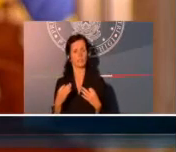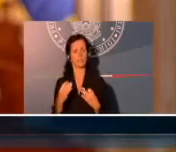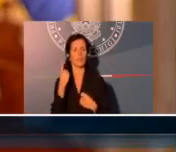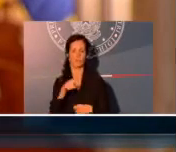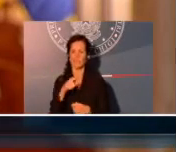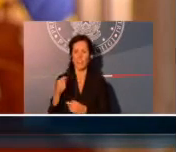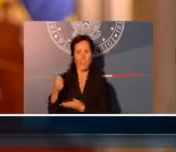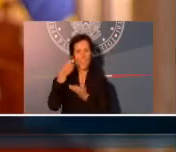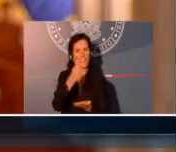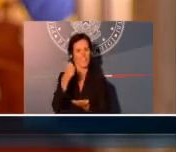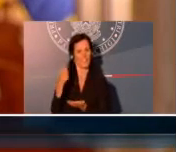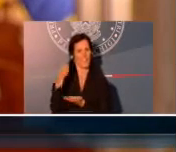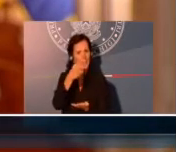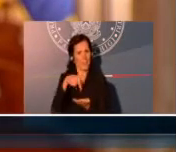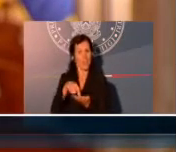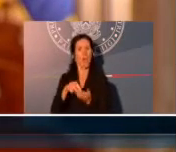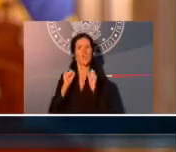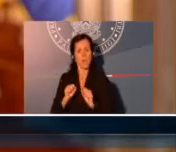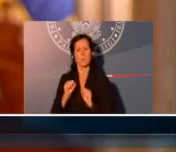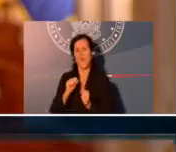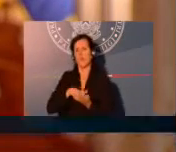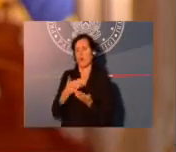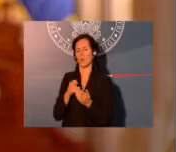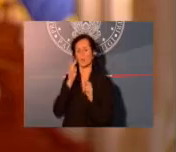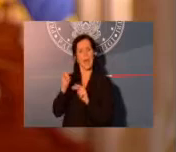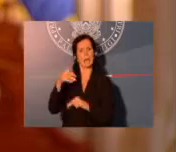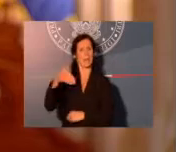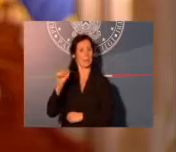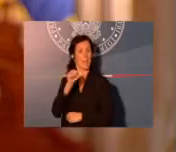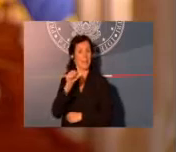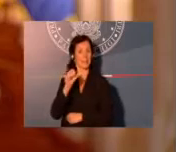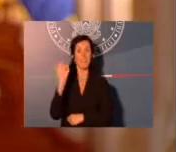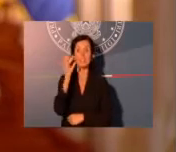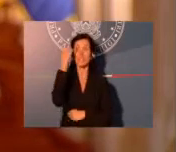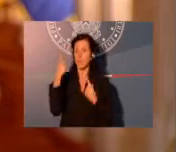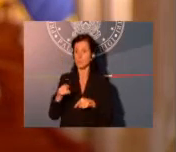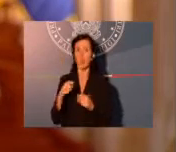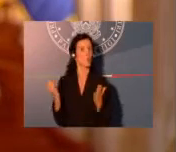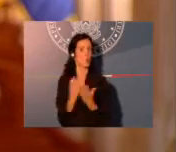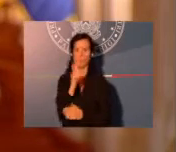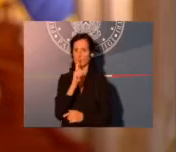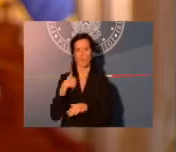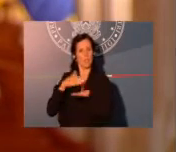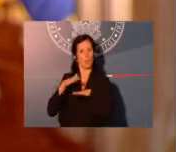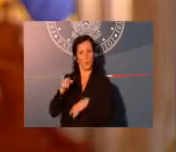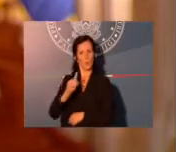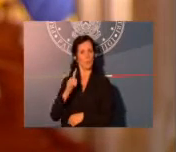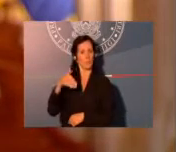dovremo considerare c'è anche il MES. Ma se questo non accade, evidentemente prendere il